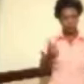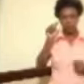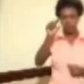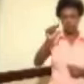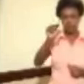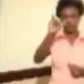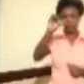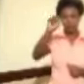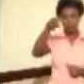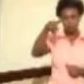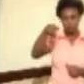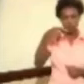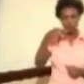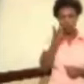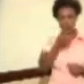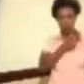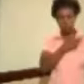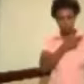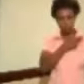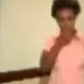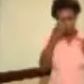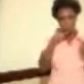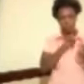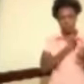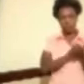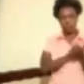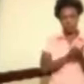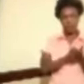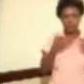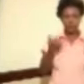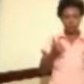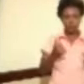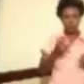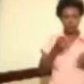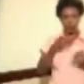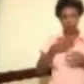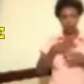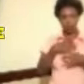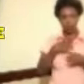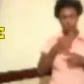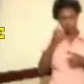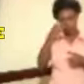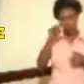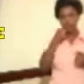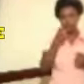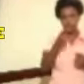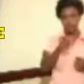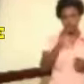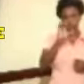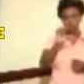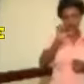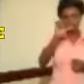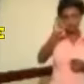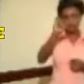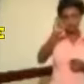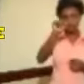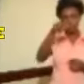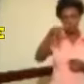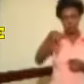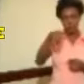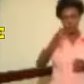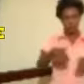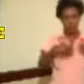présenté nous, proposé nous jeudi. Moi, a profité tout de suite pour me dire que JIAP a bien garanti